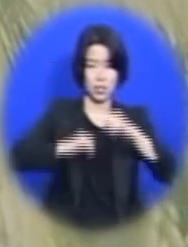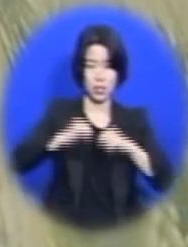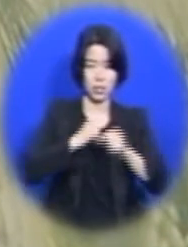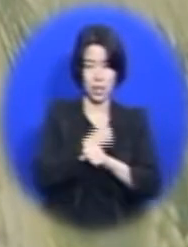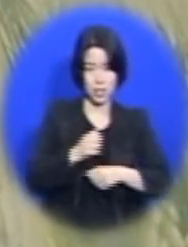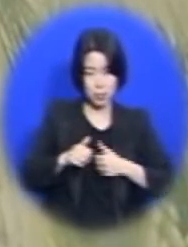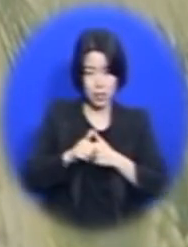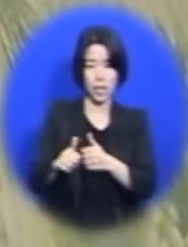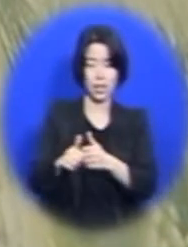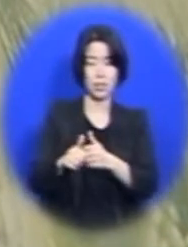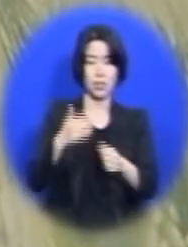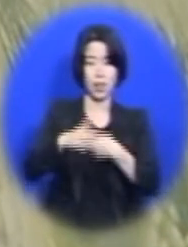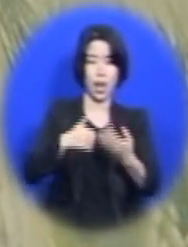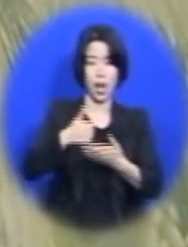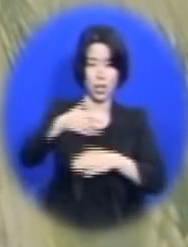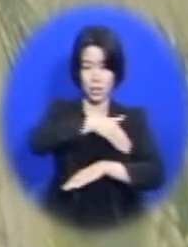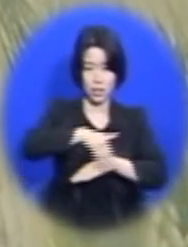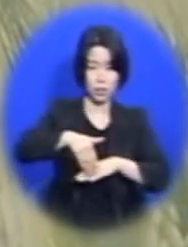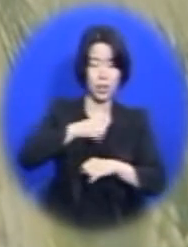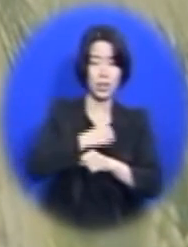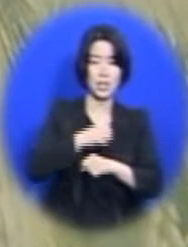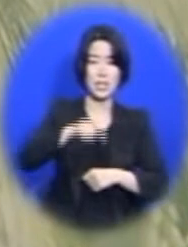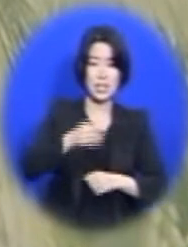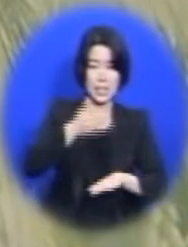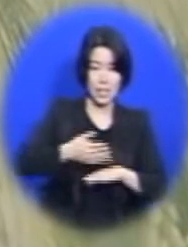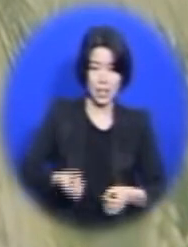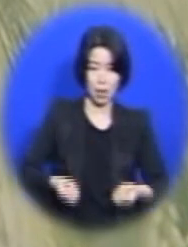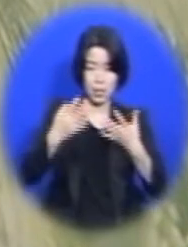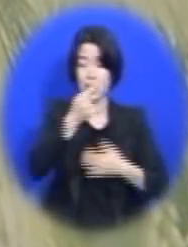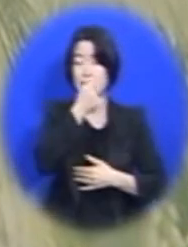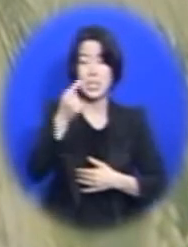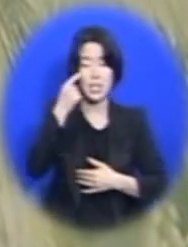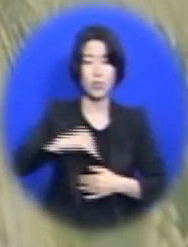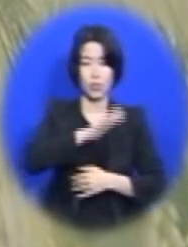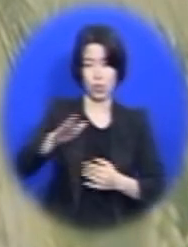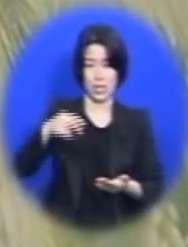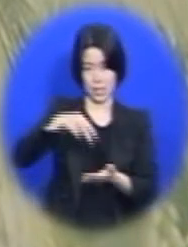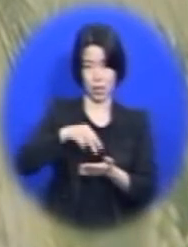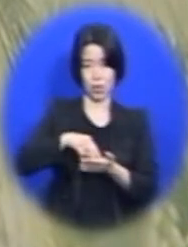역사하심을 따라서 하나님이 계획하신 이 감사절의 증인을 우리가 세웁니다.